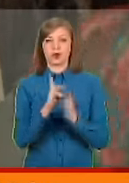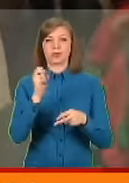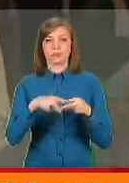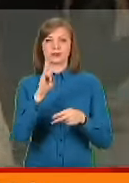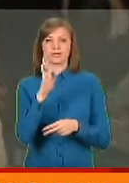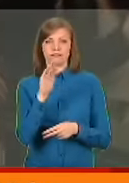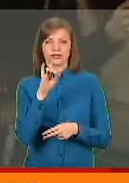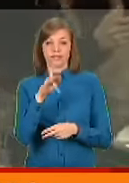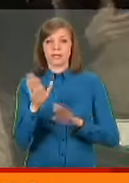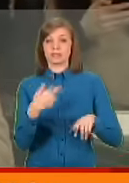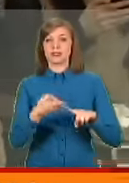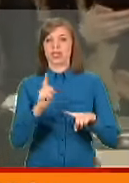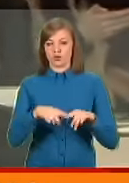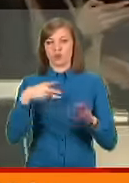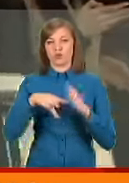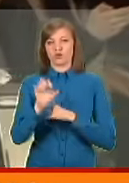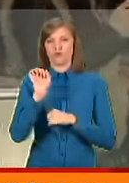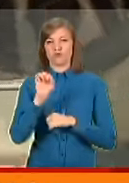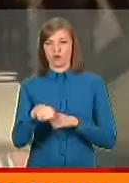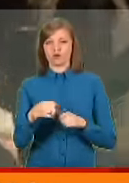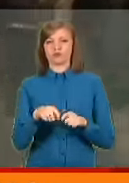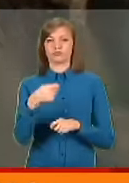наприкінці квітня. Лише після цього метрополітен зможе